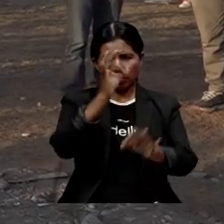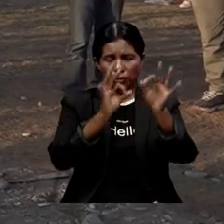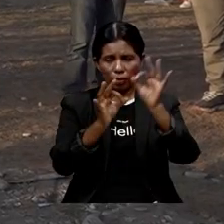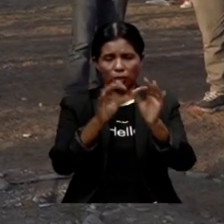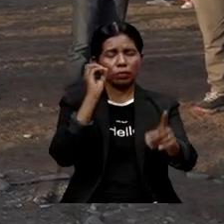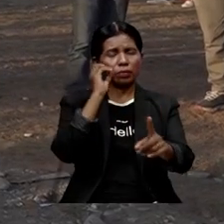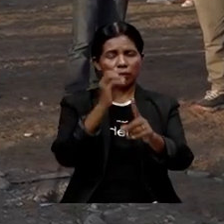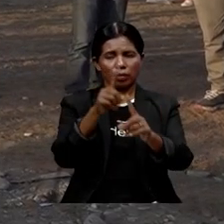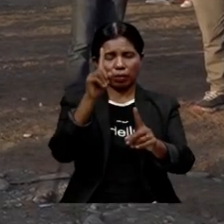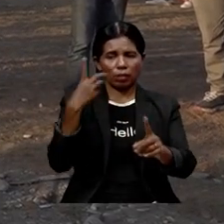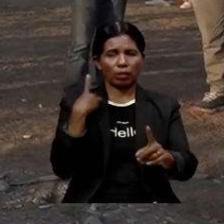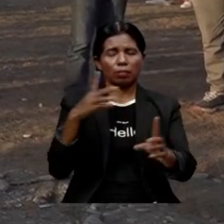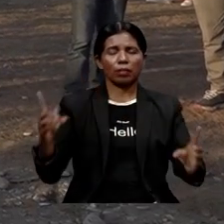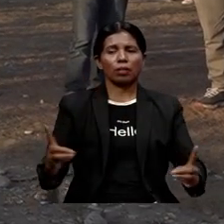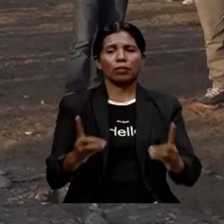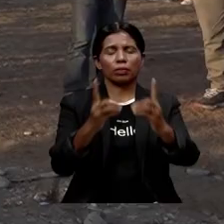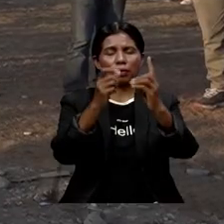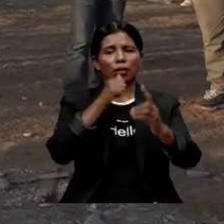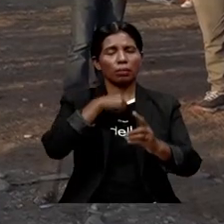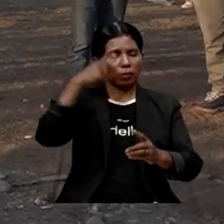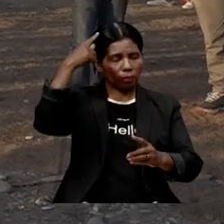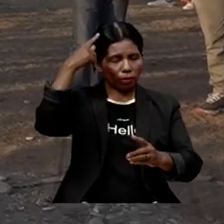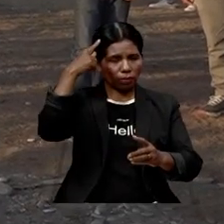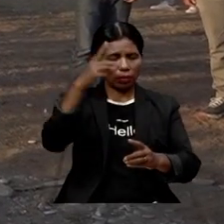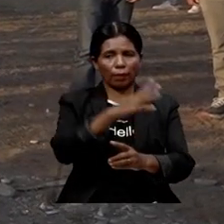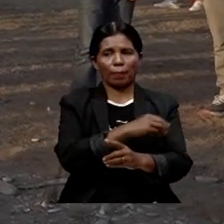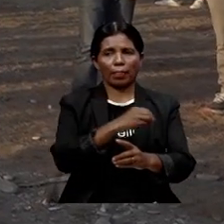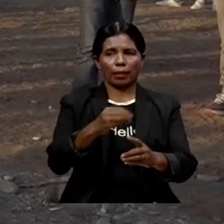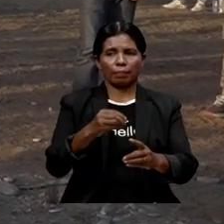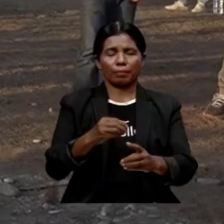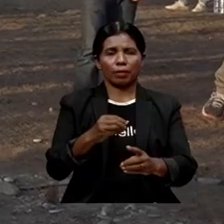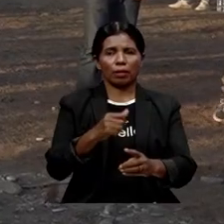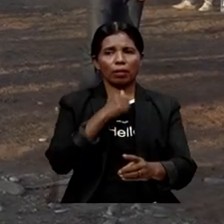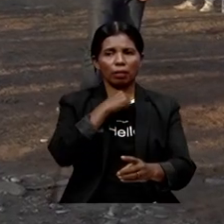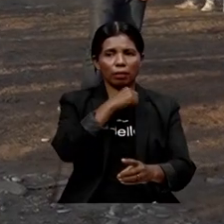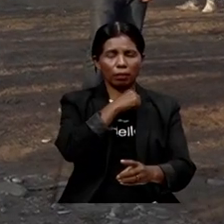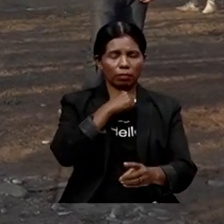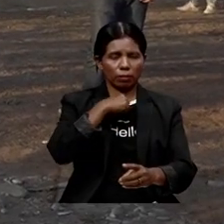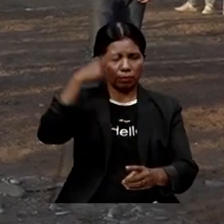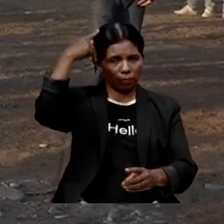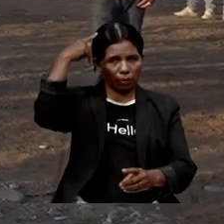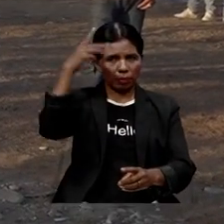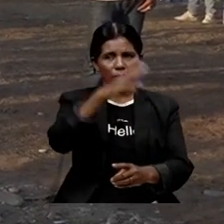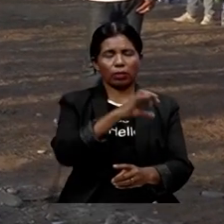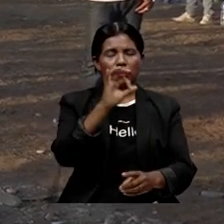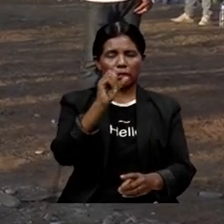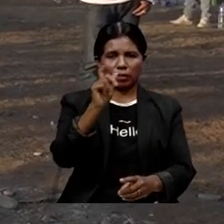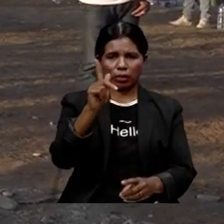ida amato hasoro duni amo papa san paulo francisco am papa